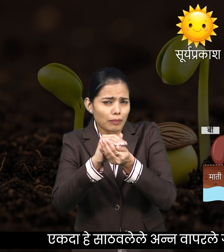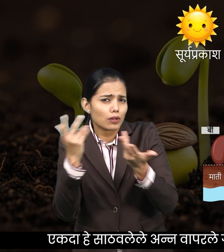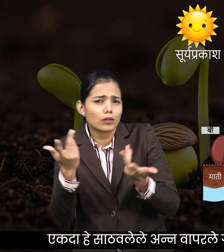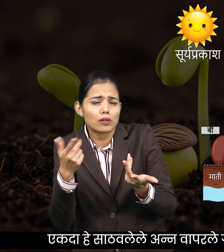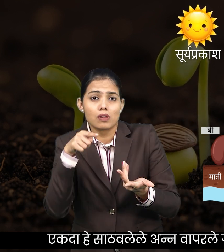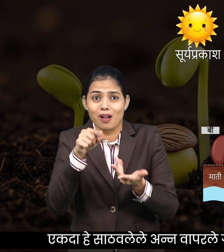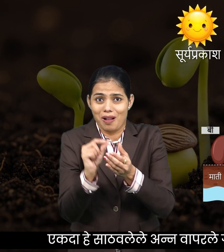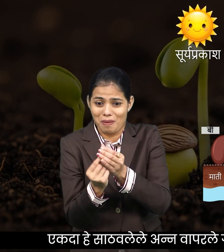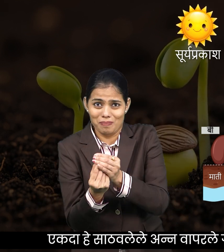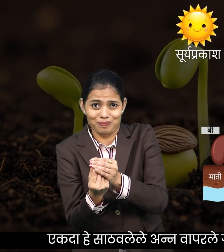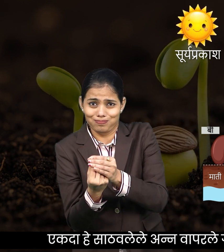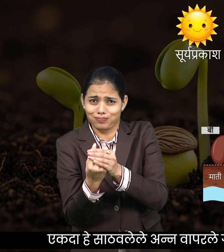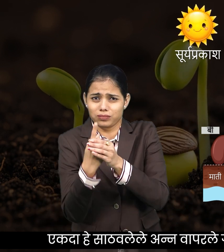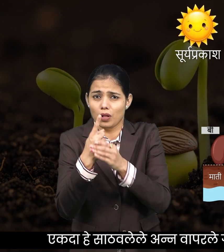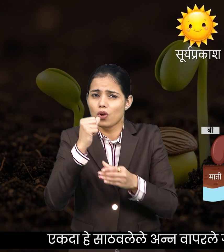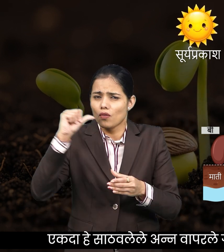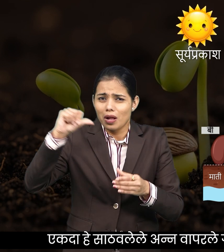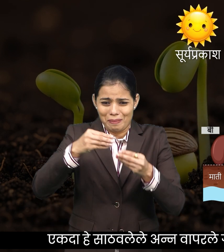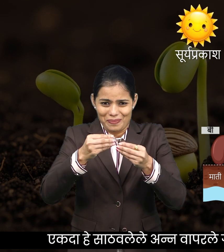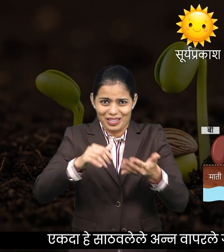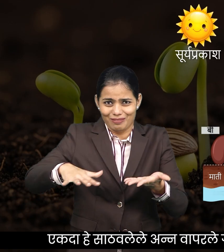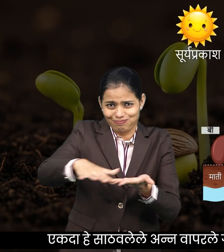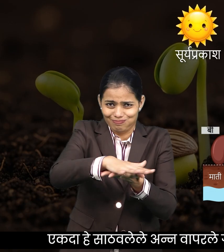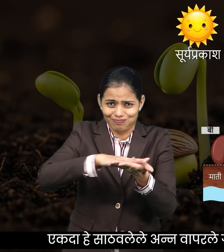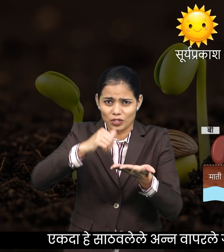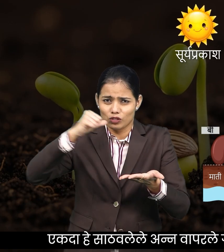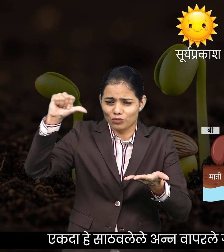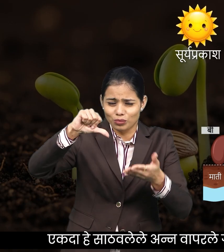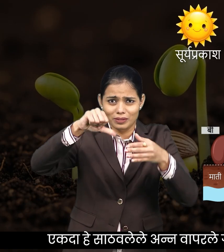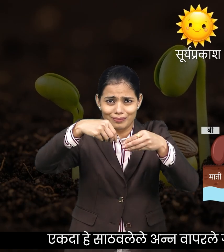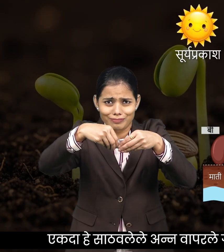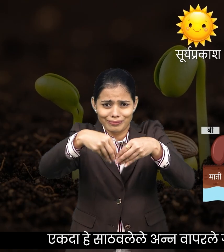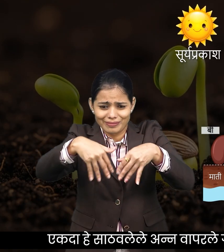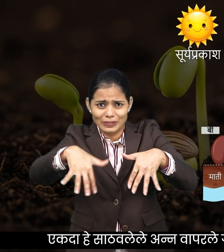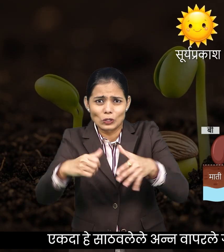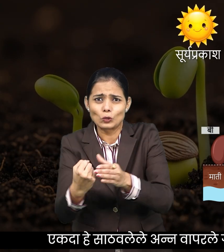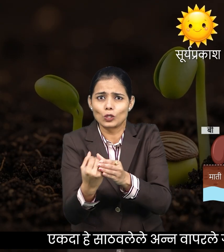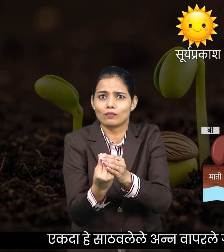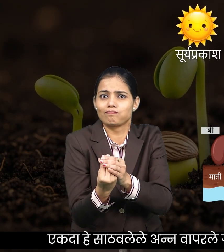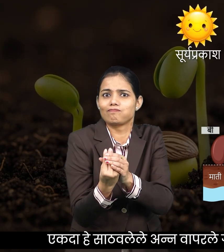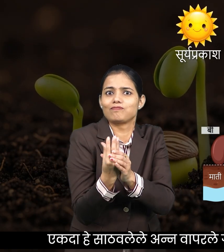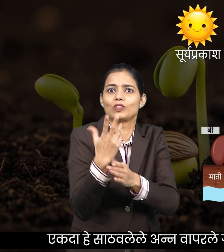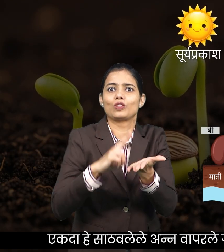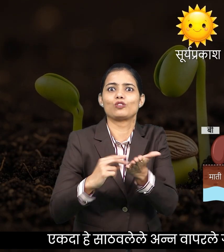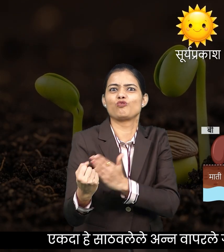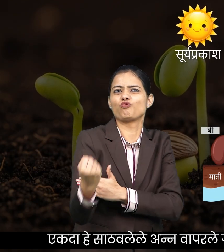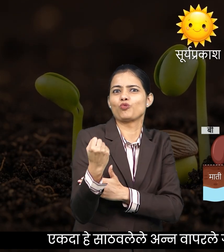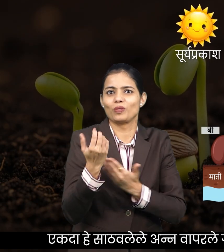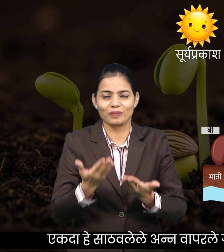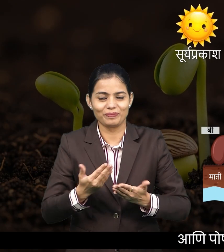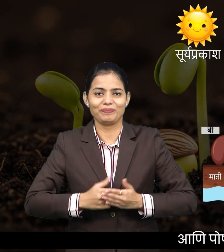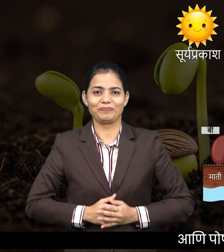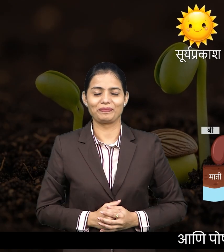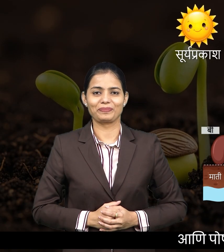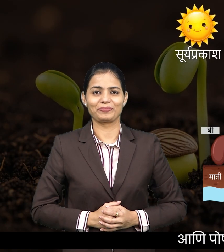हे साठवलेले अन्न वापरले गेले की रोप त्याच्या मुळांद्वारे मातीतील